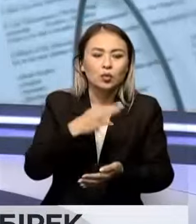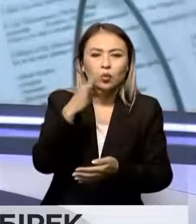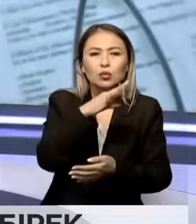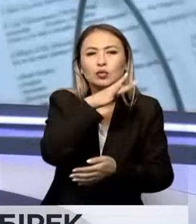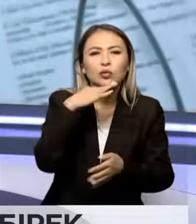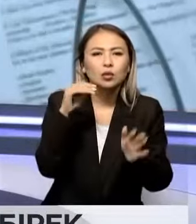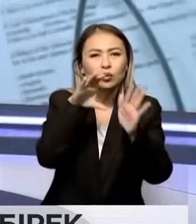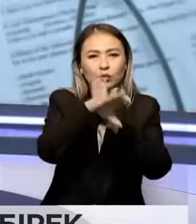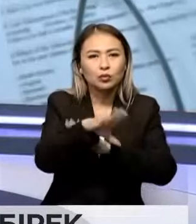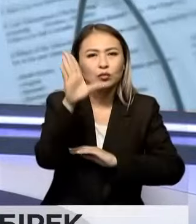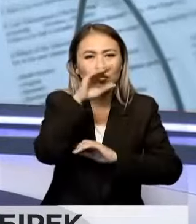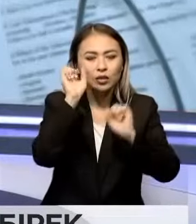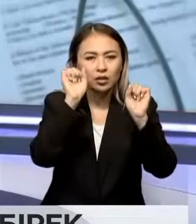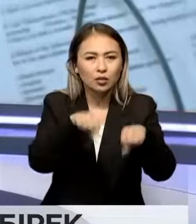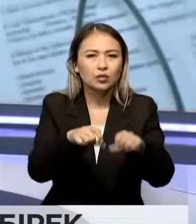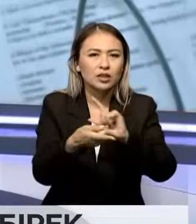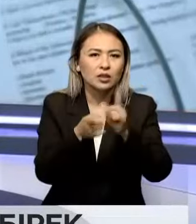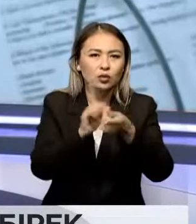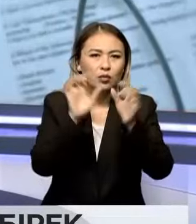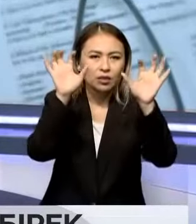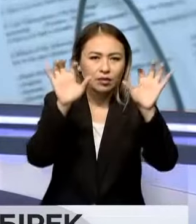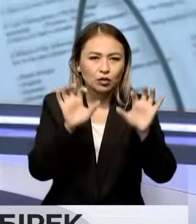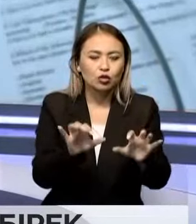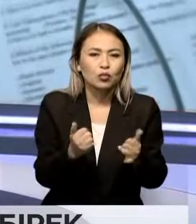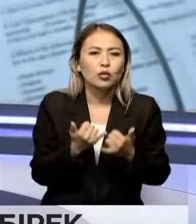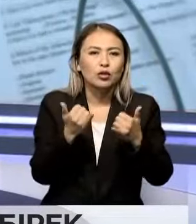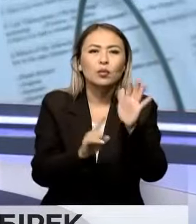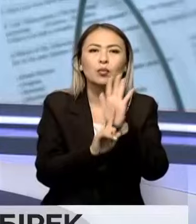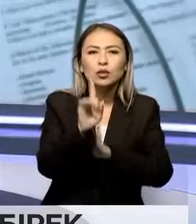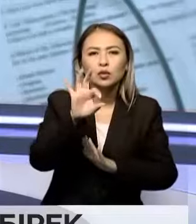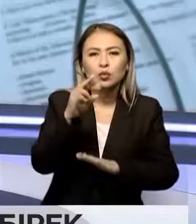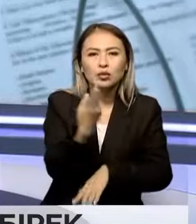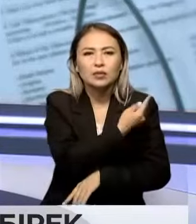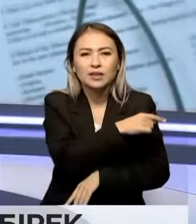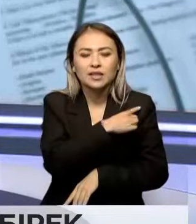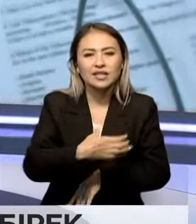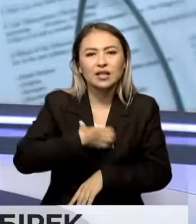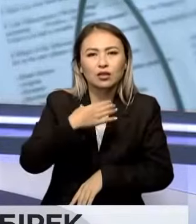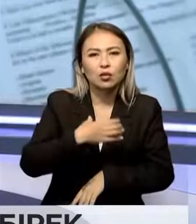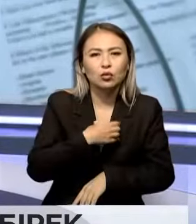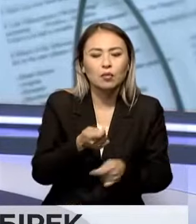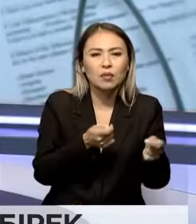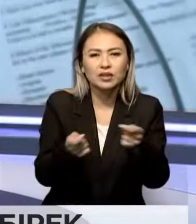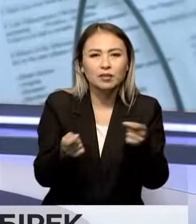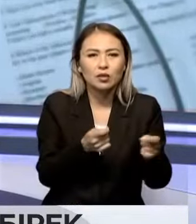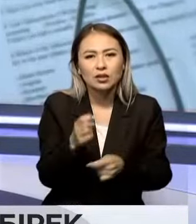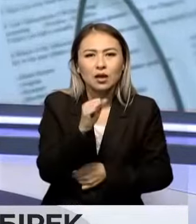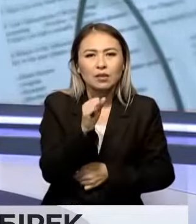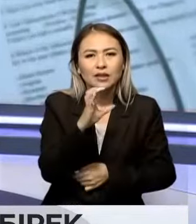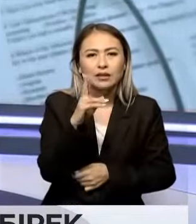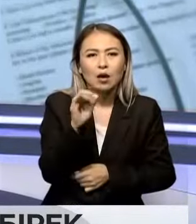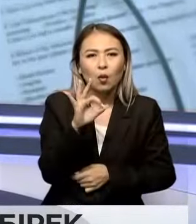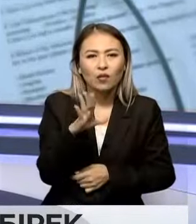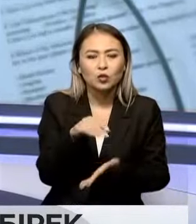қорына көбірек жарна төлеуі мүмкін. Заңға өзгеріс енгізу бастамасы ұсынылып отыр. Бұл туралы әлеуметтік медициналық сақтандыру қорының басқарма төрағасы